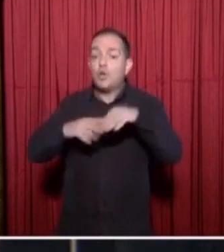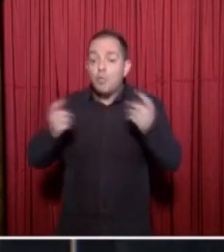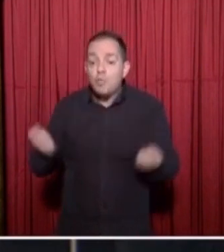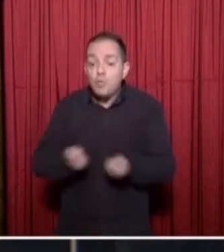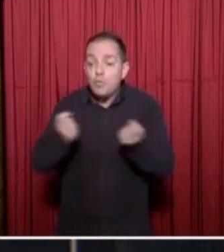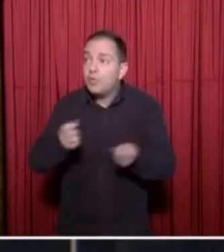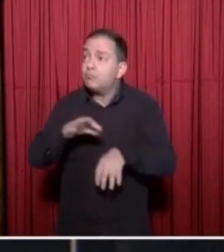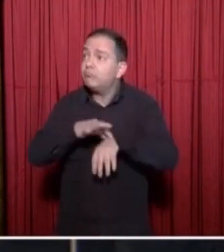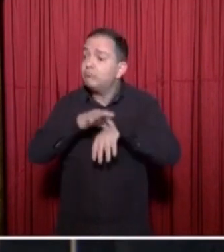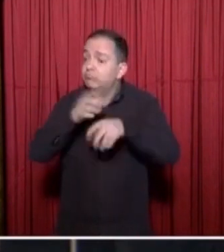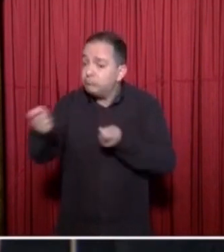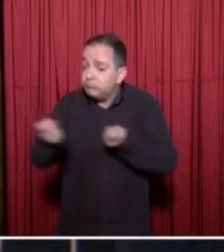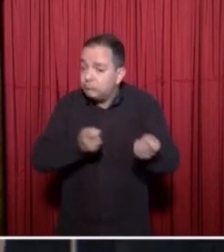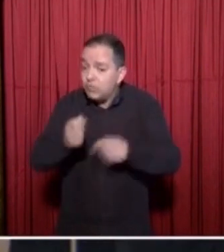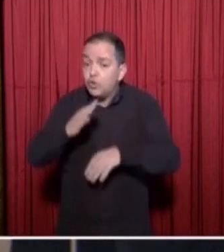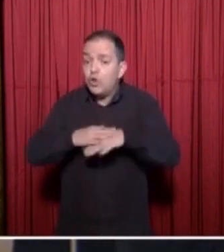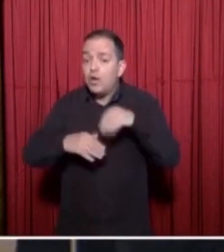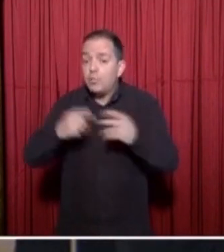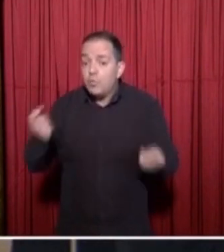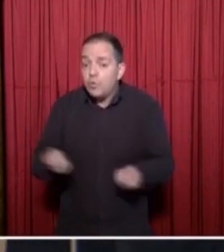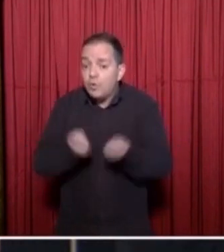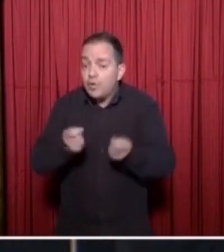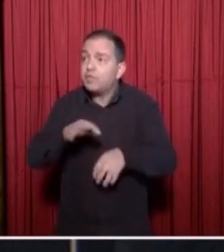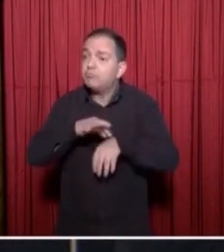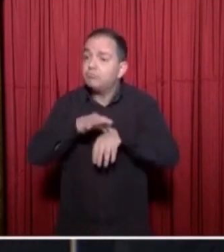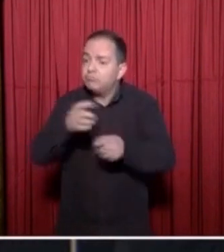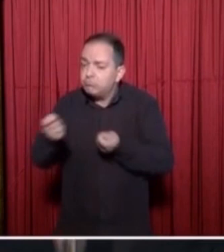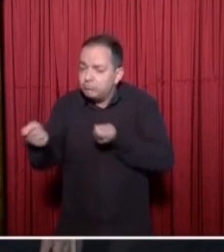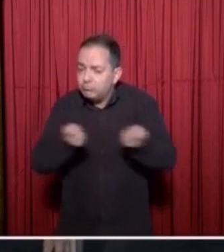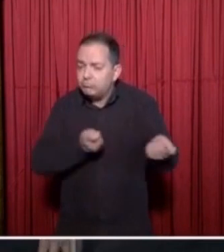κατεύθυνον εφημάς και το έργο των χειρών ημών